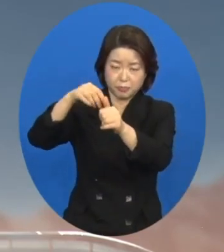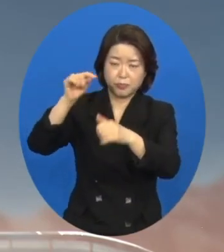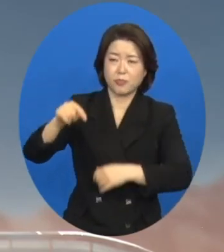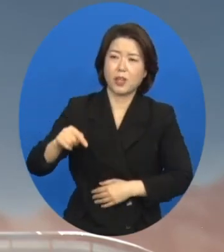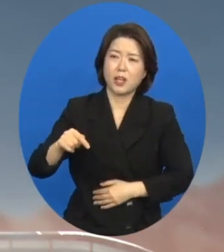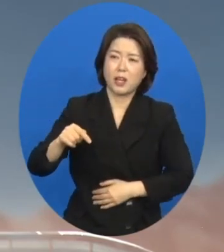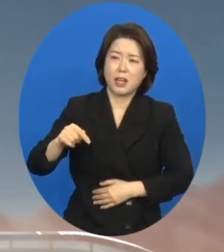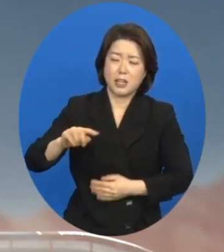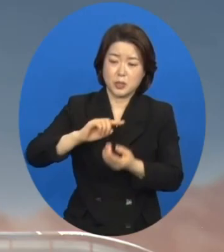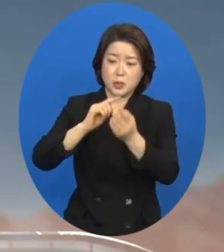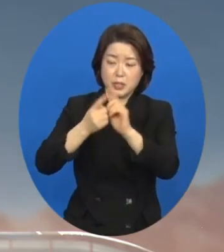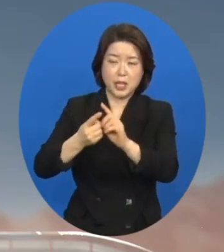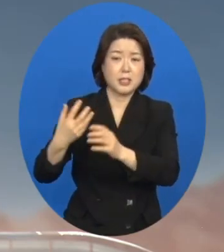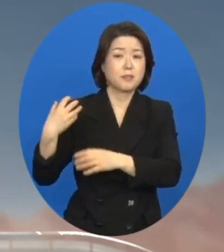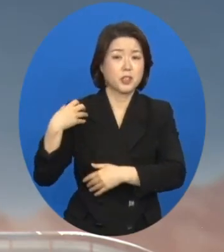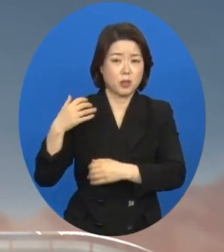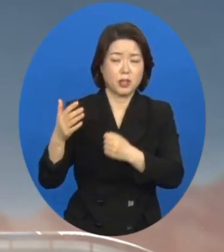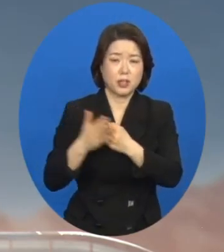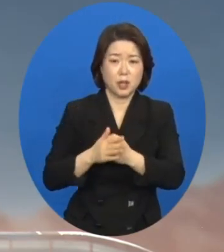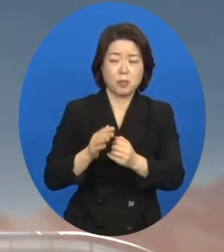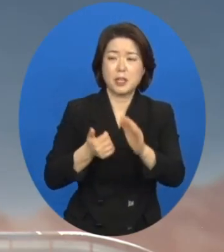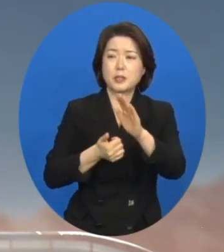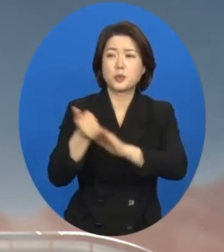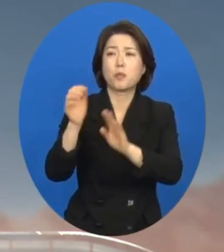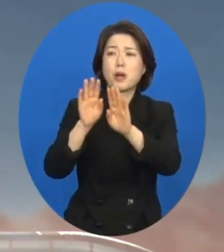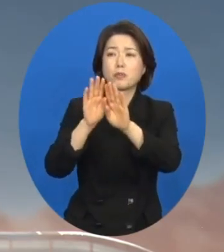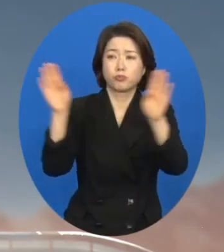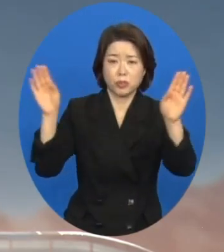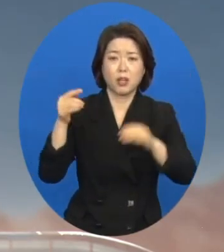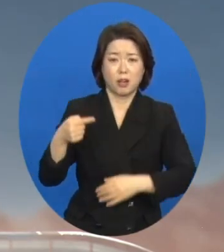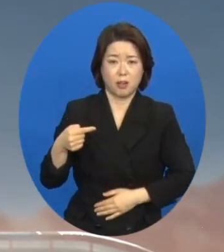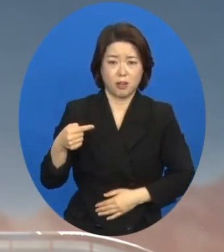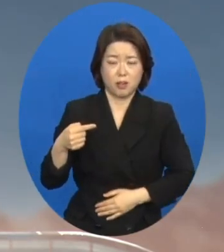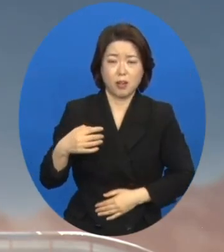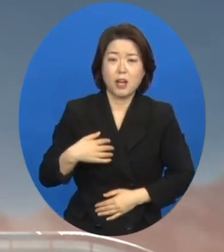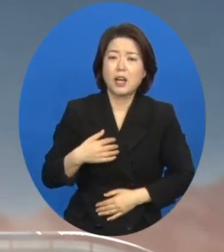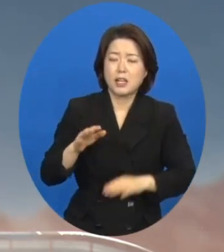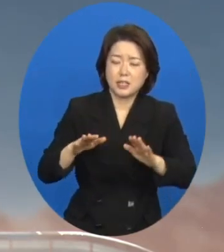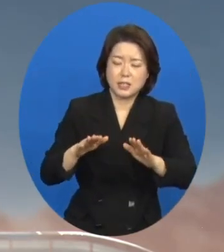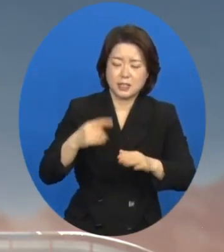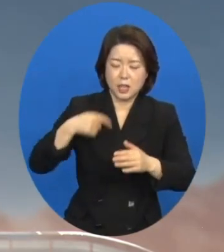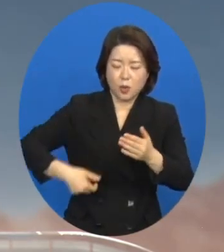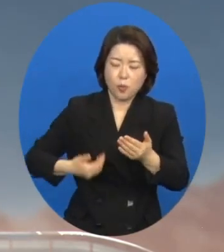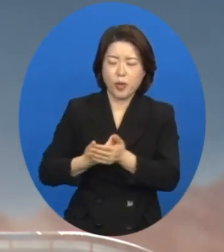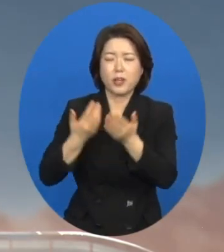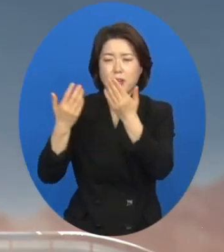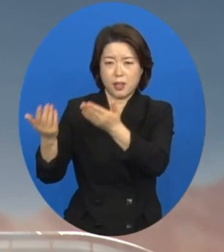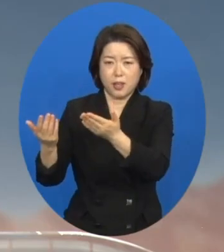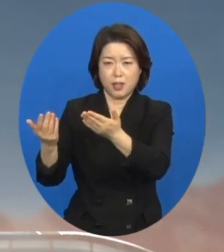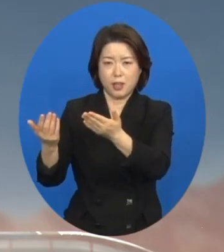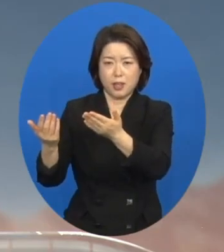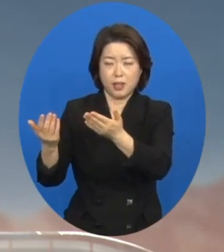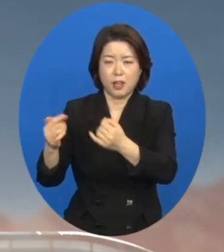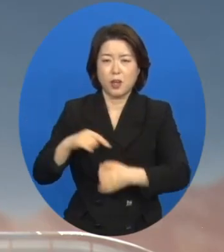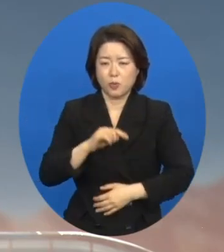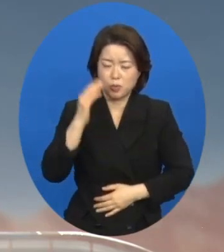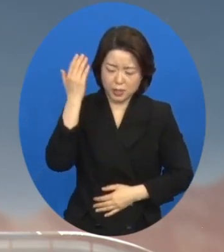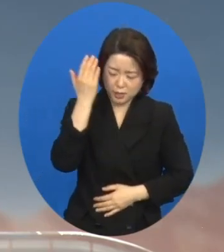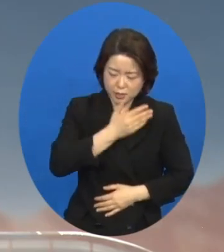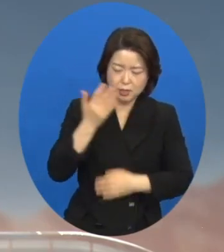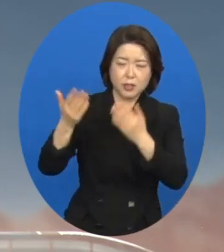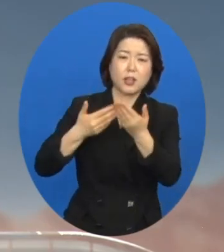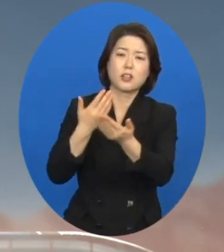문을 열어주셨습니다. 주님 이 시간에 회개합니다. 우리 죄를 도말하여 주시고 정결케 하여